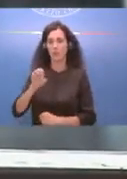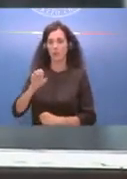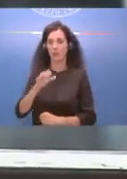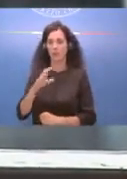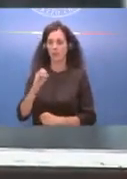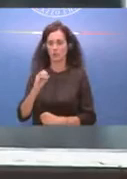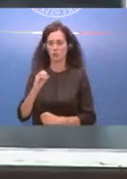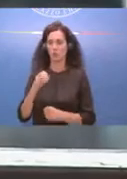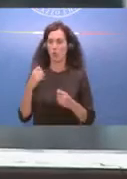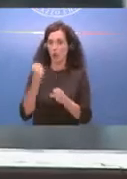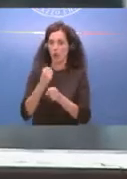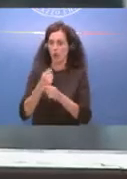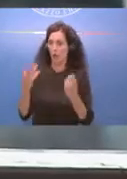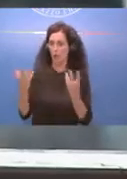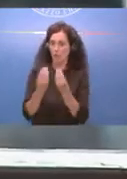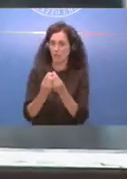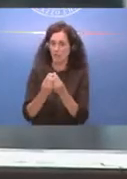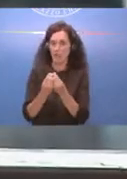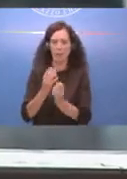ministation